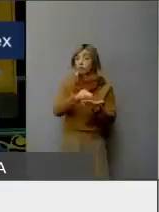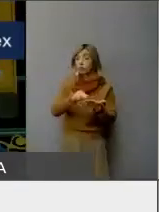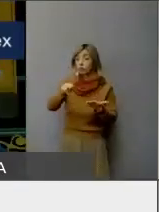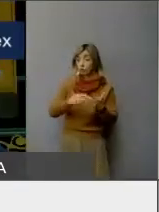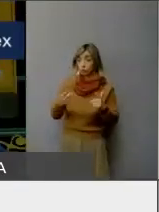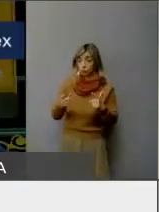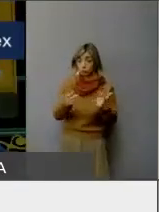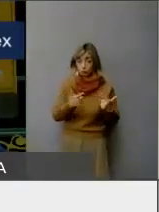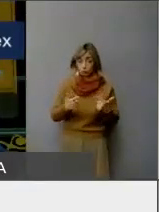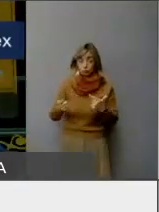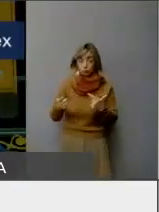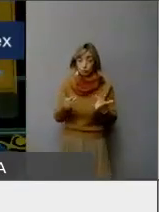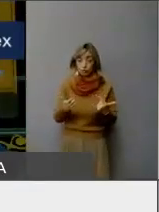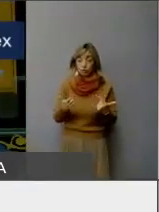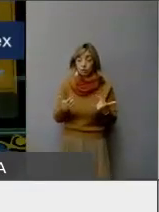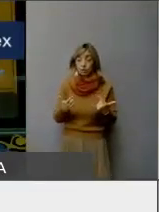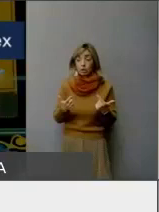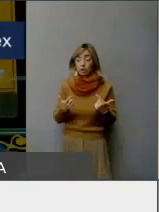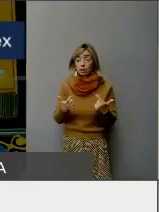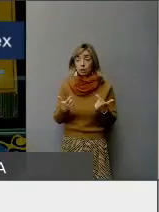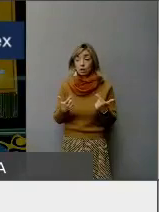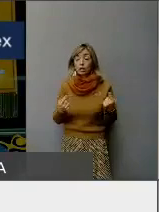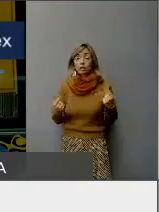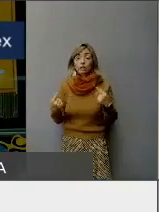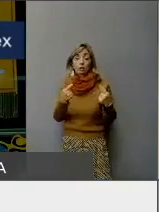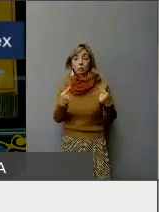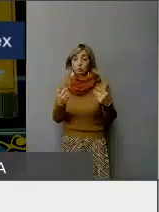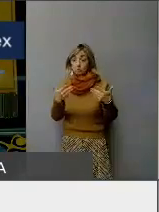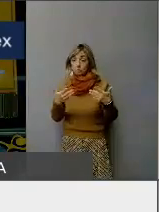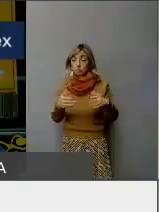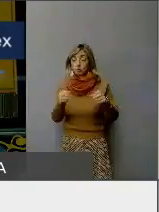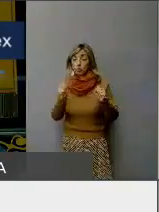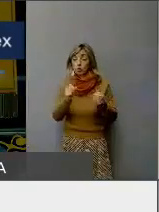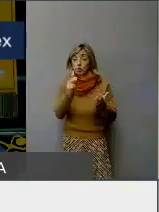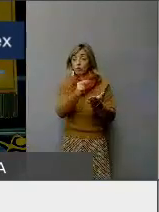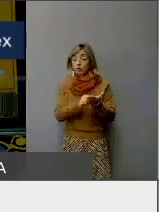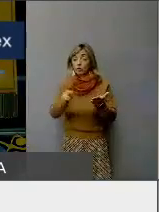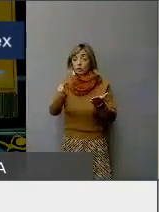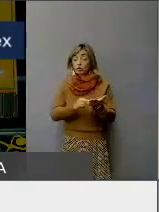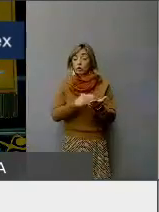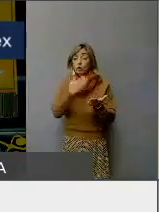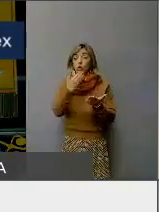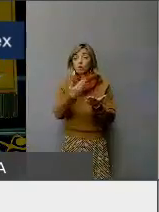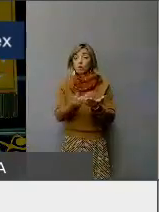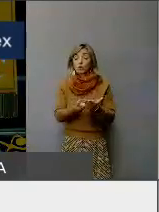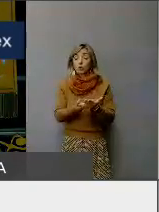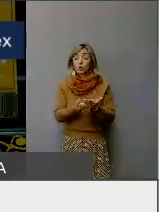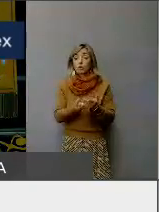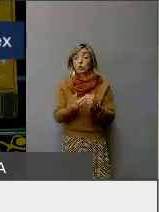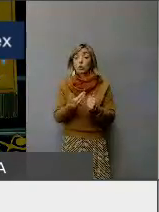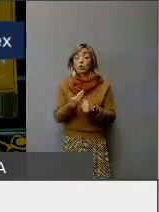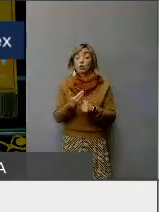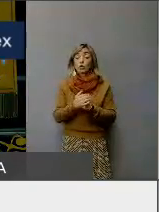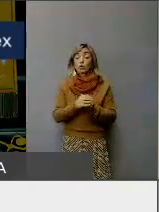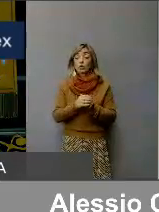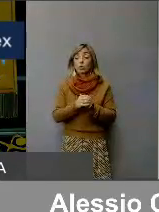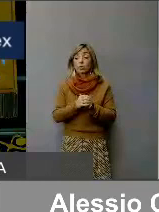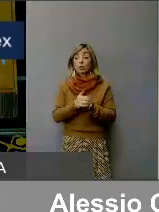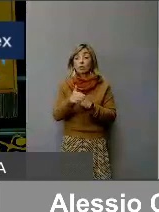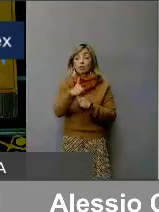dati precedenti interventi possiamo andare in votazione mozione quindi votazione la mozione numero